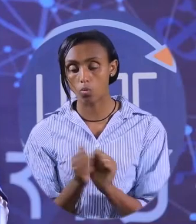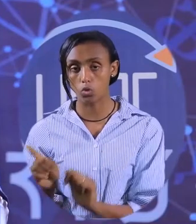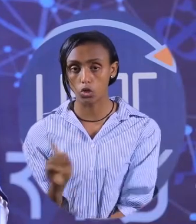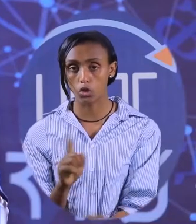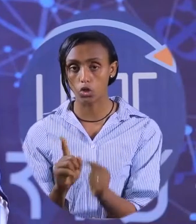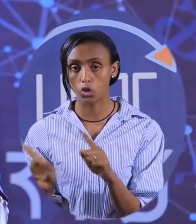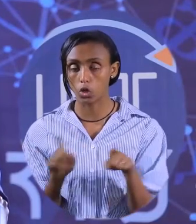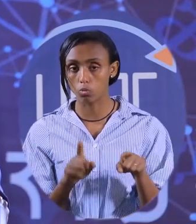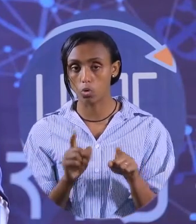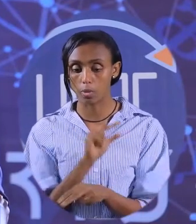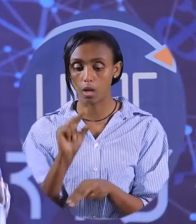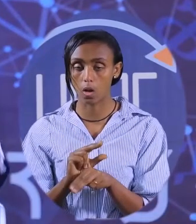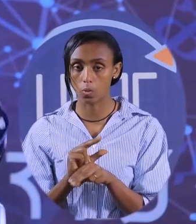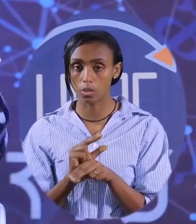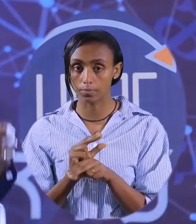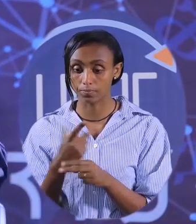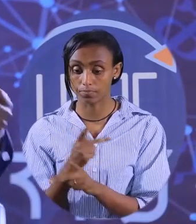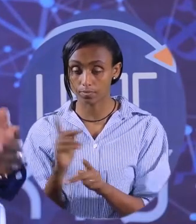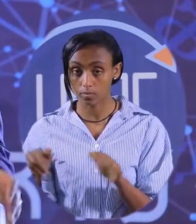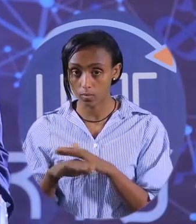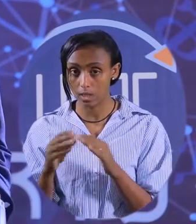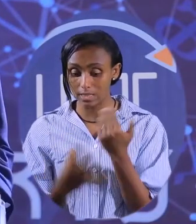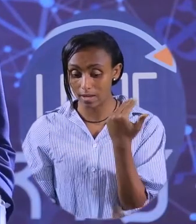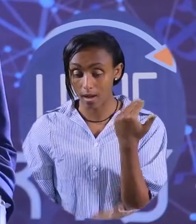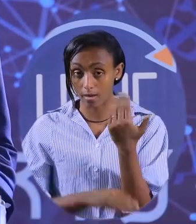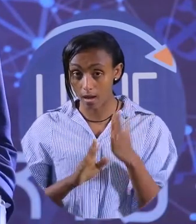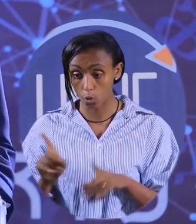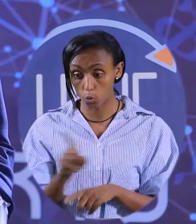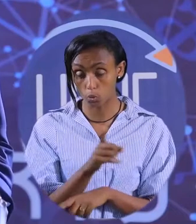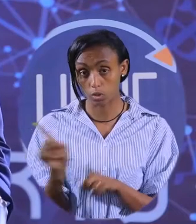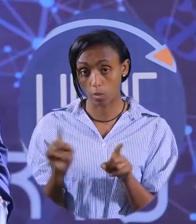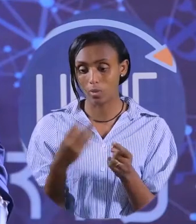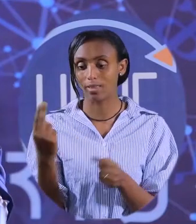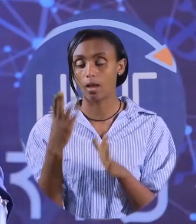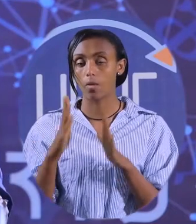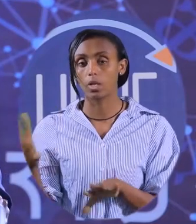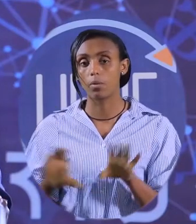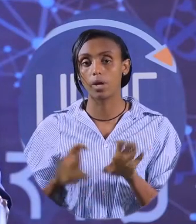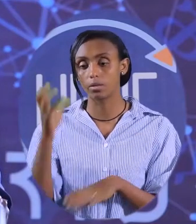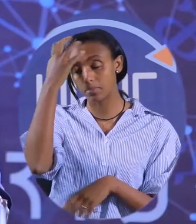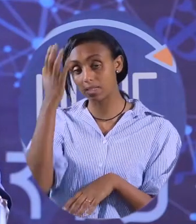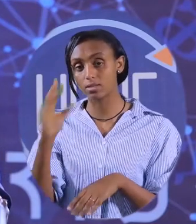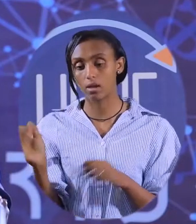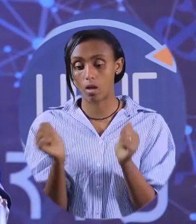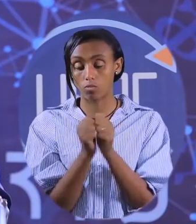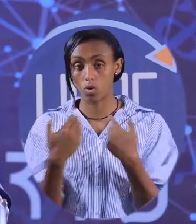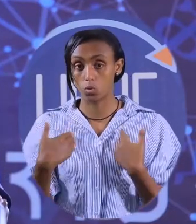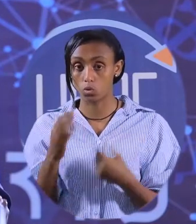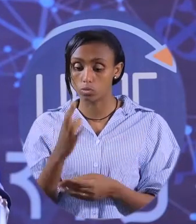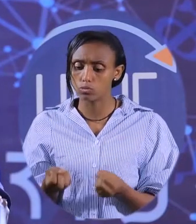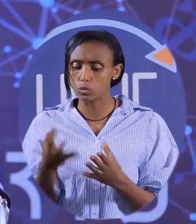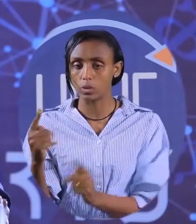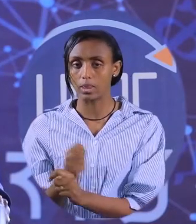ደግሞ የብሔራዊ ሴፍቲ ኔት ፕሮግራምም ደግሞ በጣም ብዙ የደሃ የሆኑትን ተጠቃሚ ለማድረግ መንግስትና አጋሮች በጣም